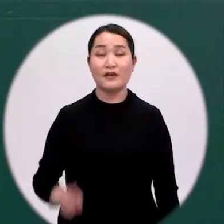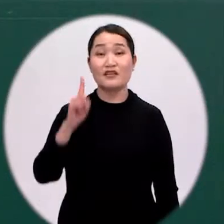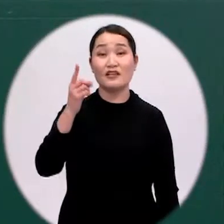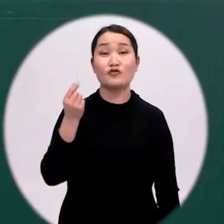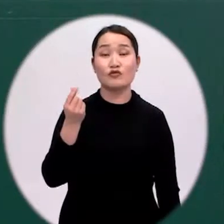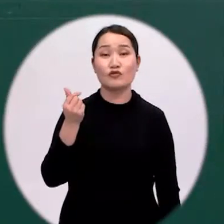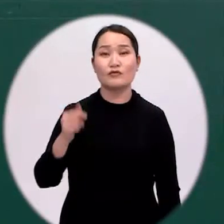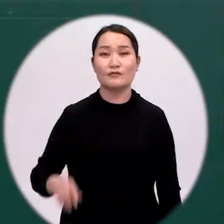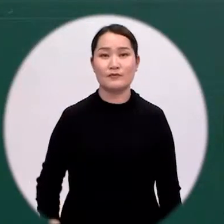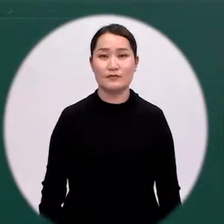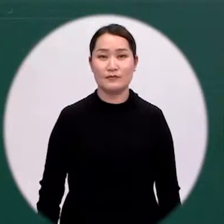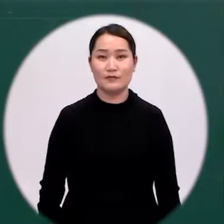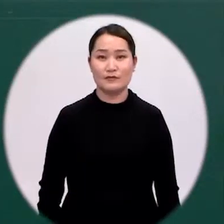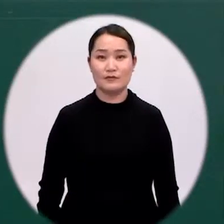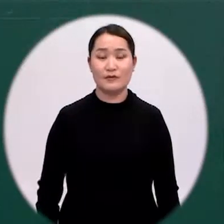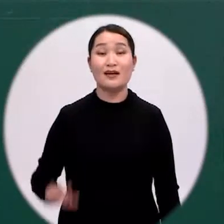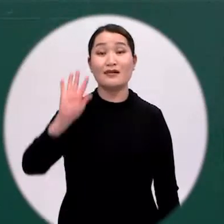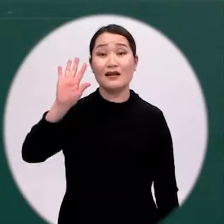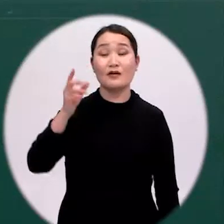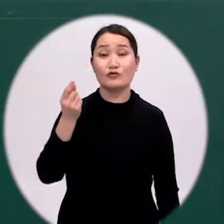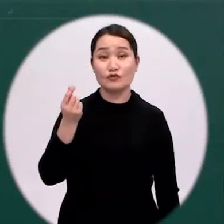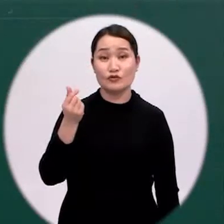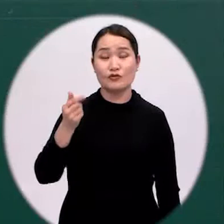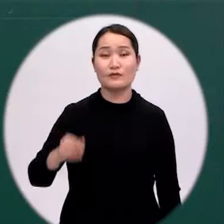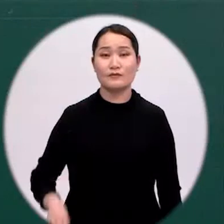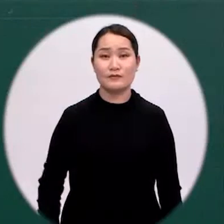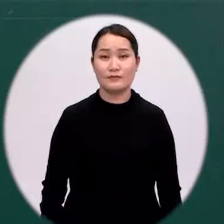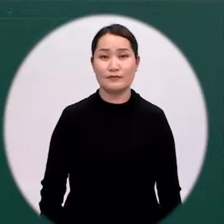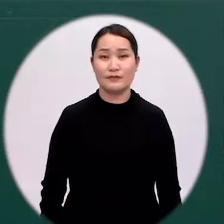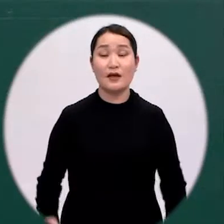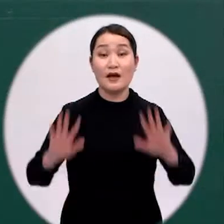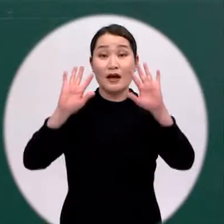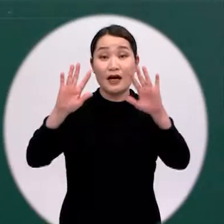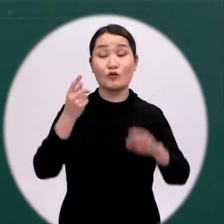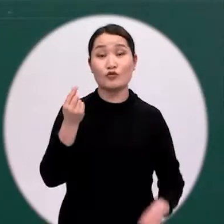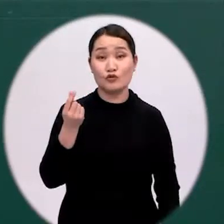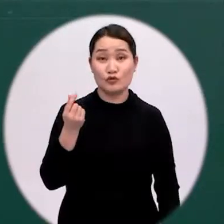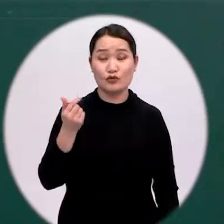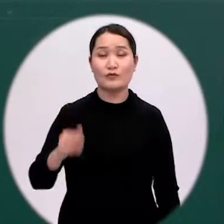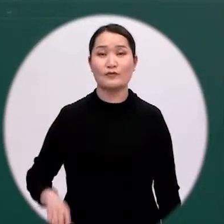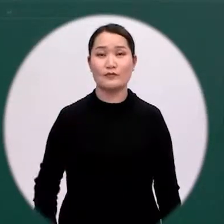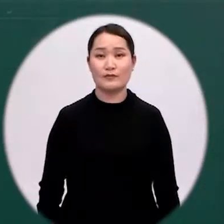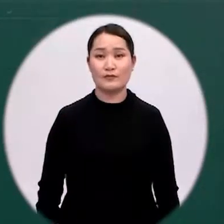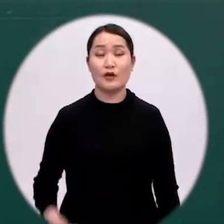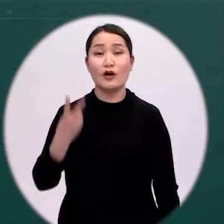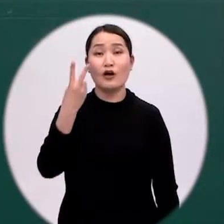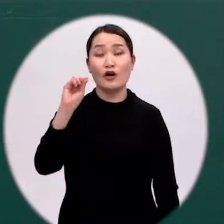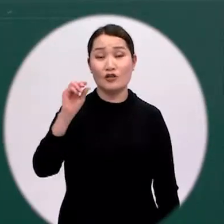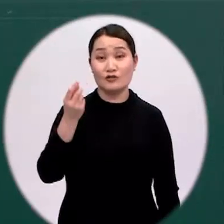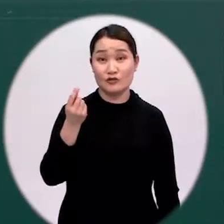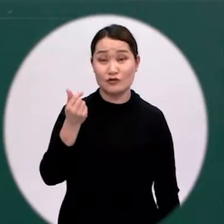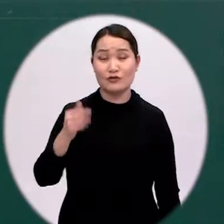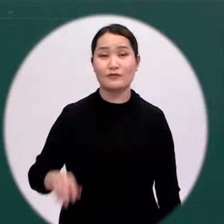1 төгрөг, 5 төгрөг, 10 төгрөг,